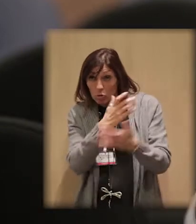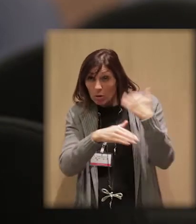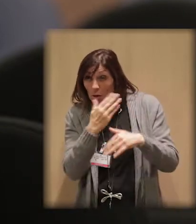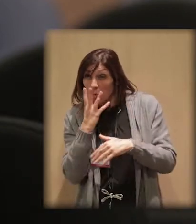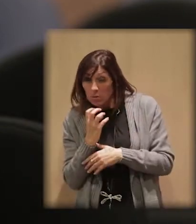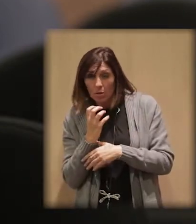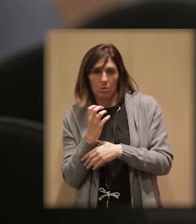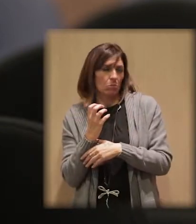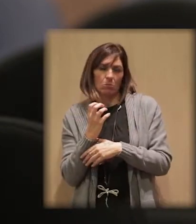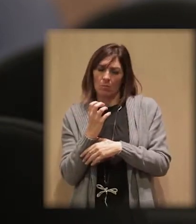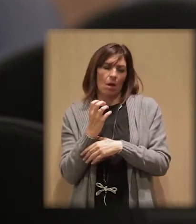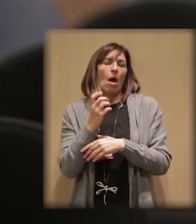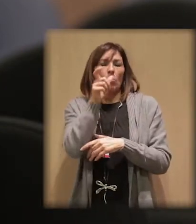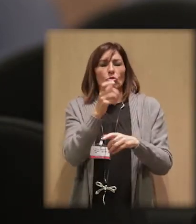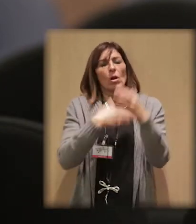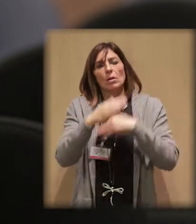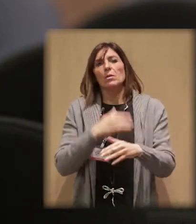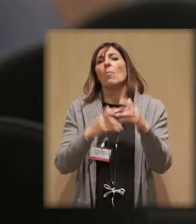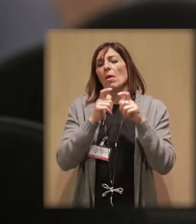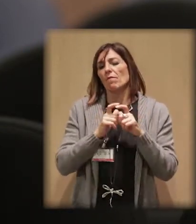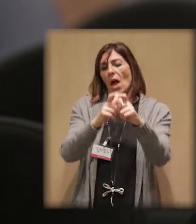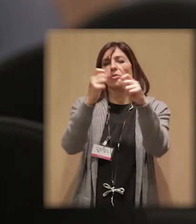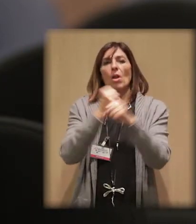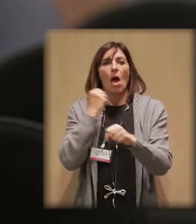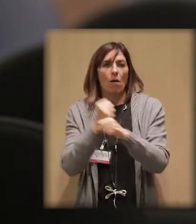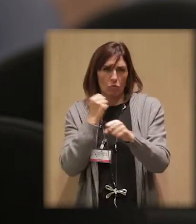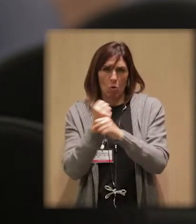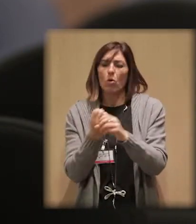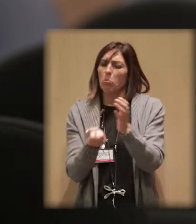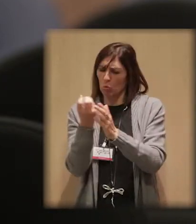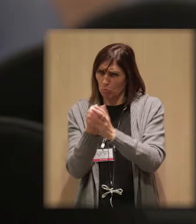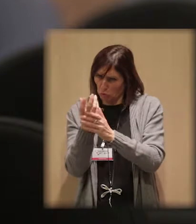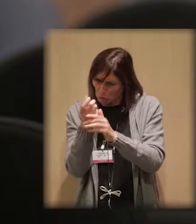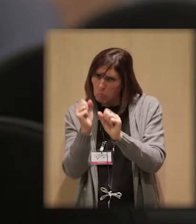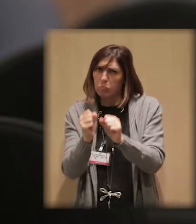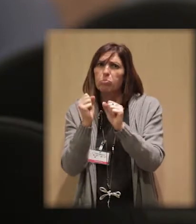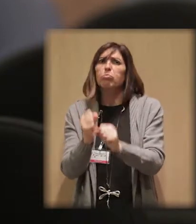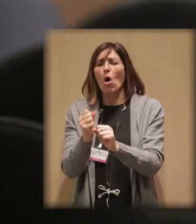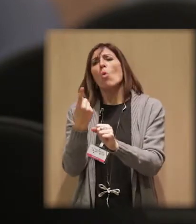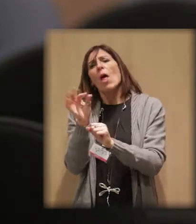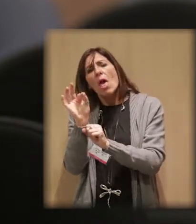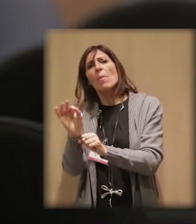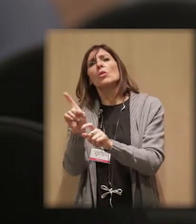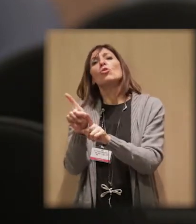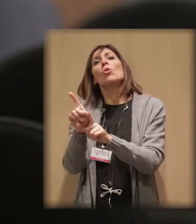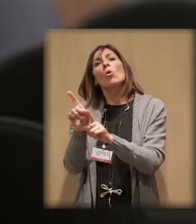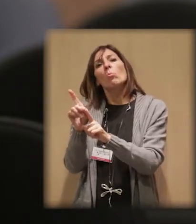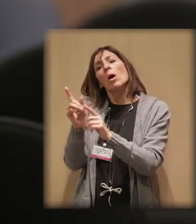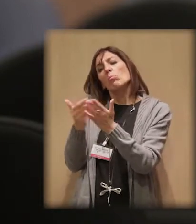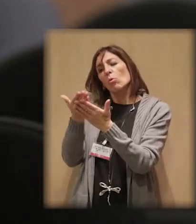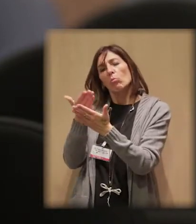No, la persona disabile viaggia, lavora, è produttiva, è un elemento positivo e